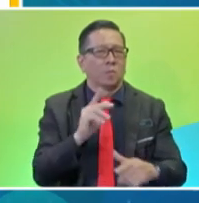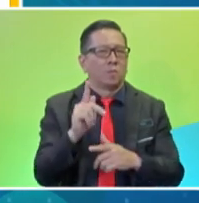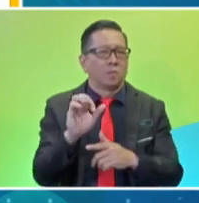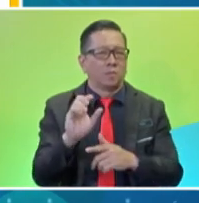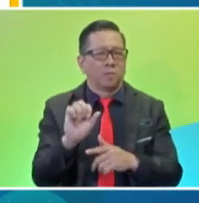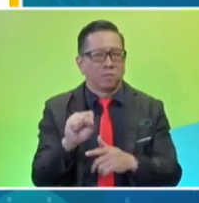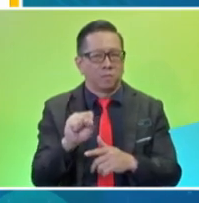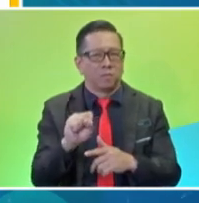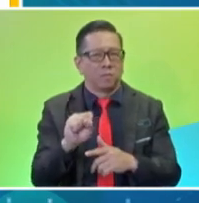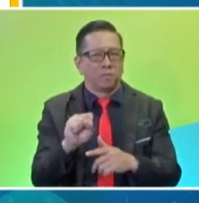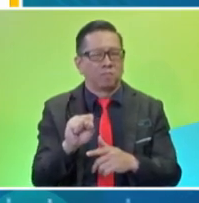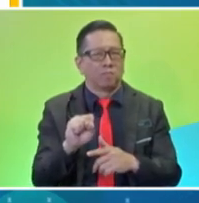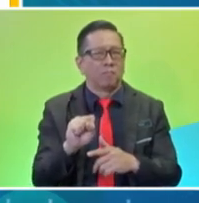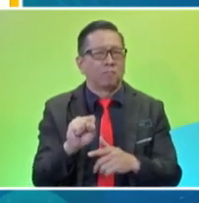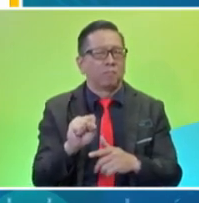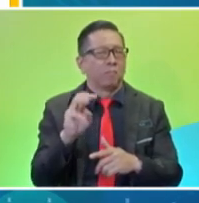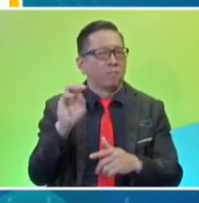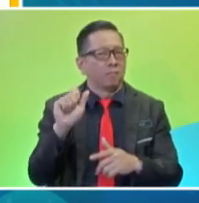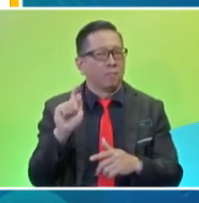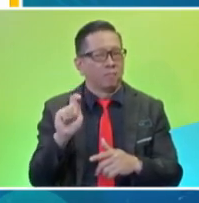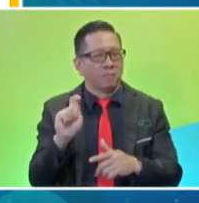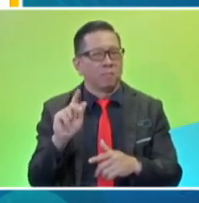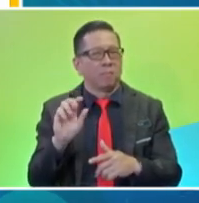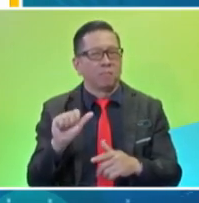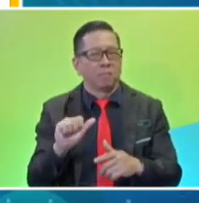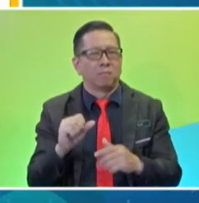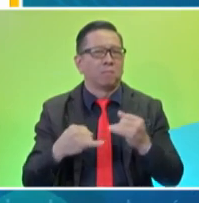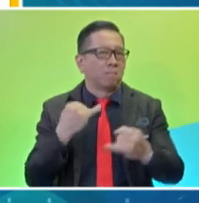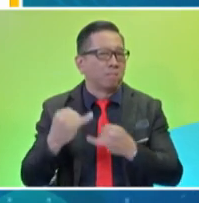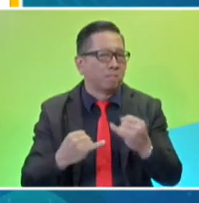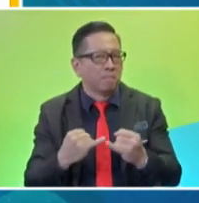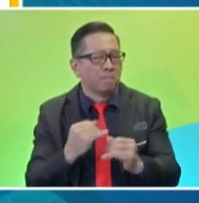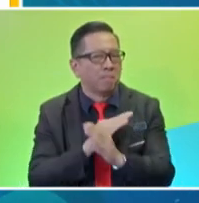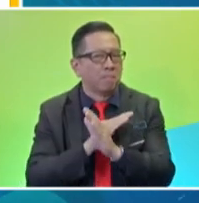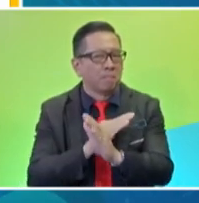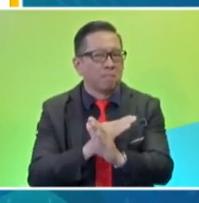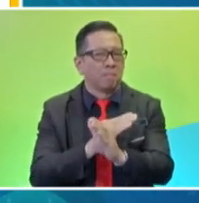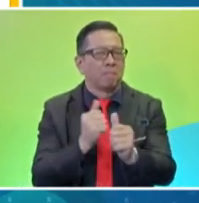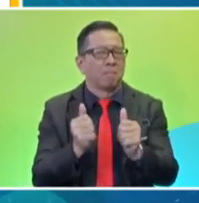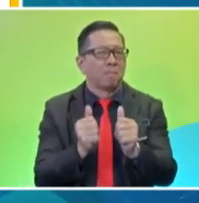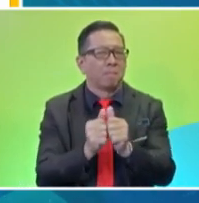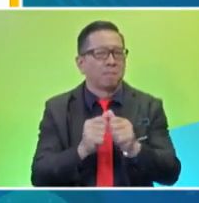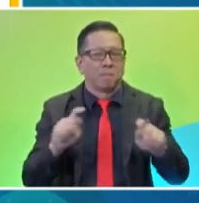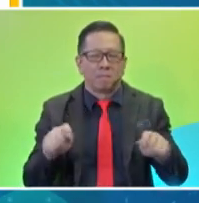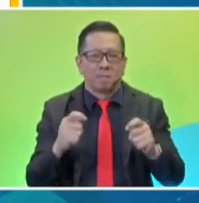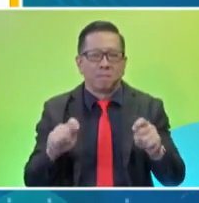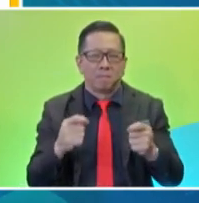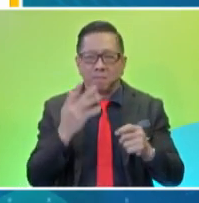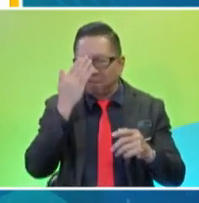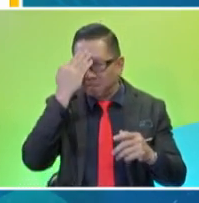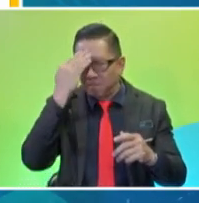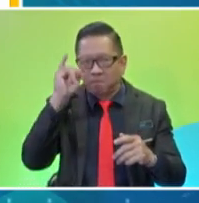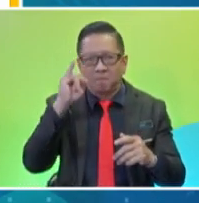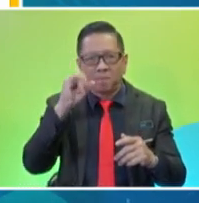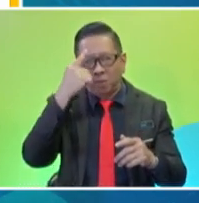Padang Beliau juga bijak memperdayakan musuh dengan cara membuat diri untuk